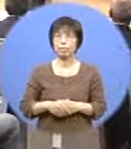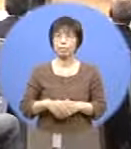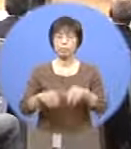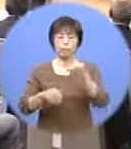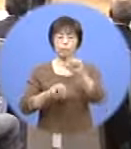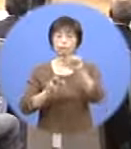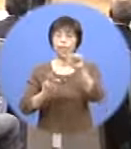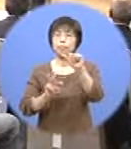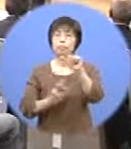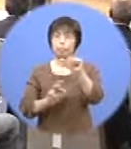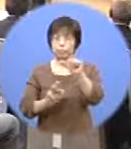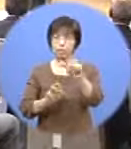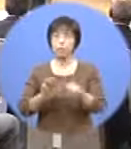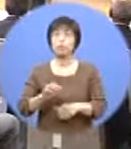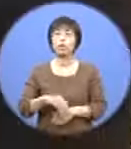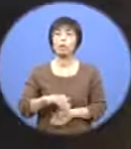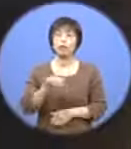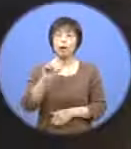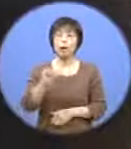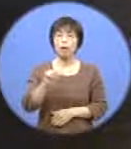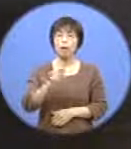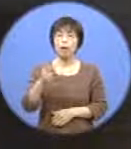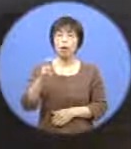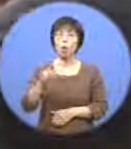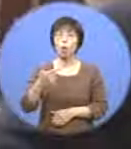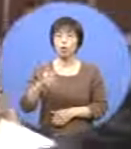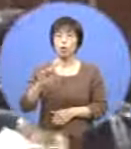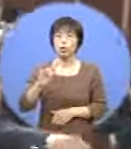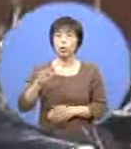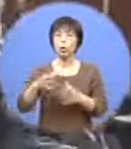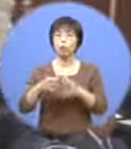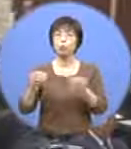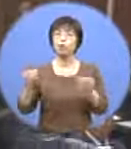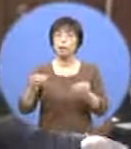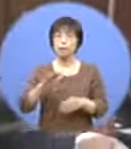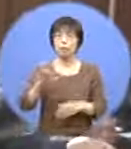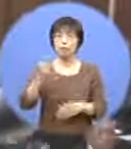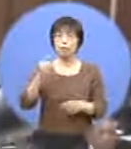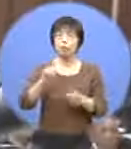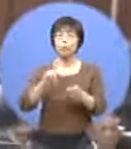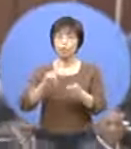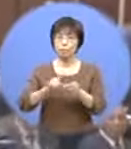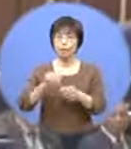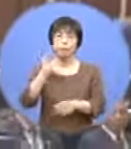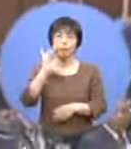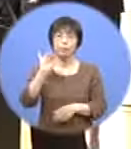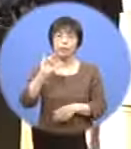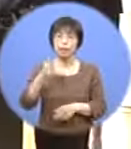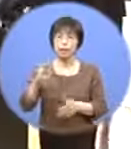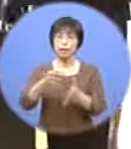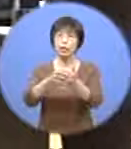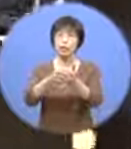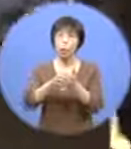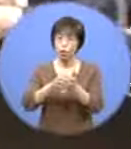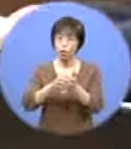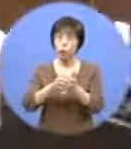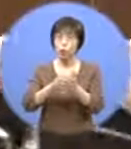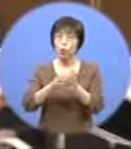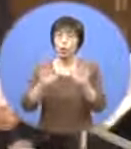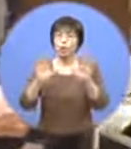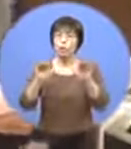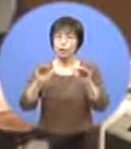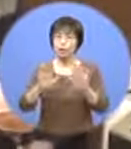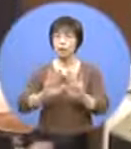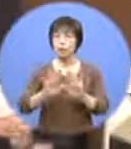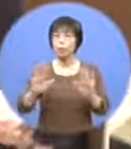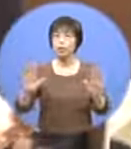5月30日、和歌山市のホテルアバローム紀の国で平成29年和歌山県知事表彰の表彰式